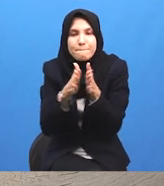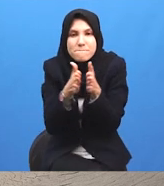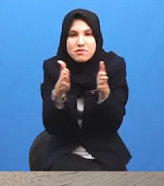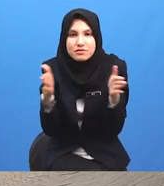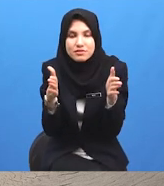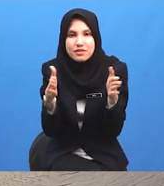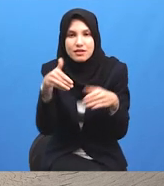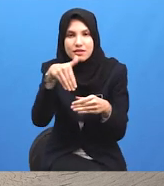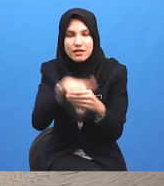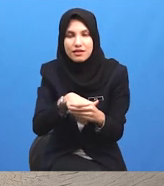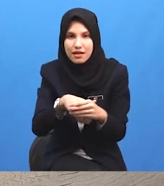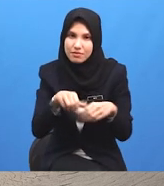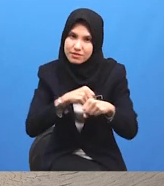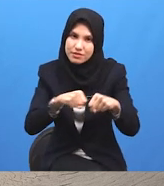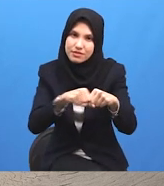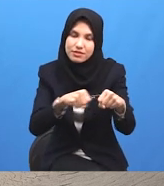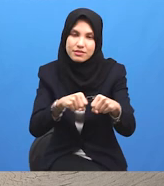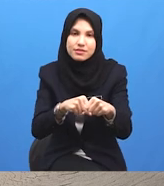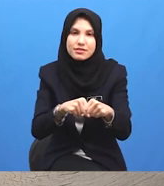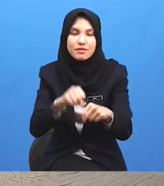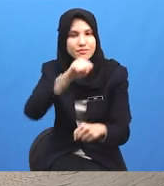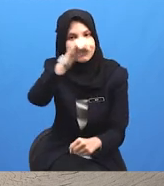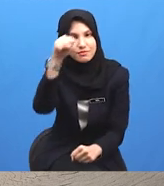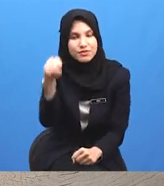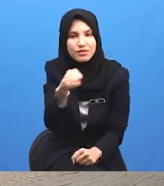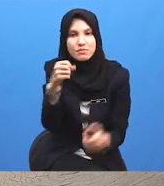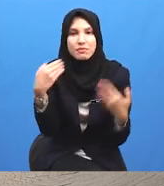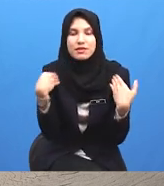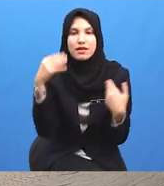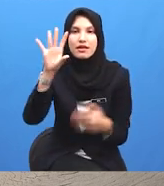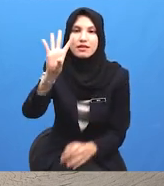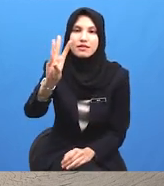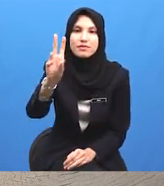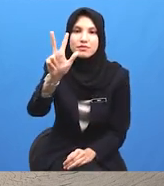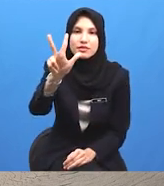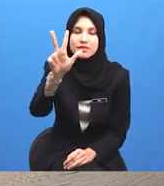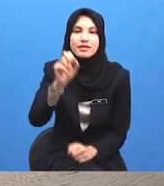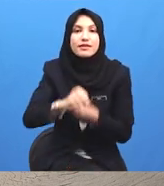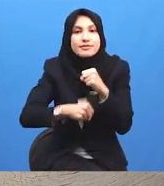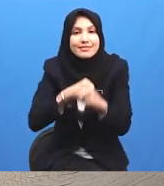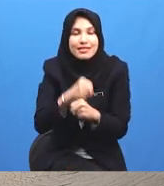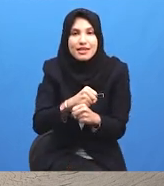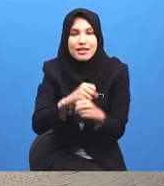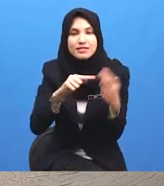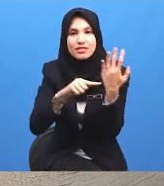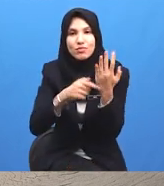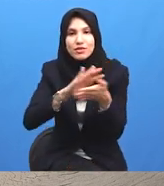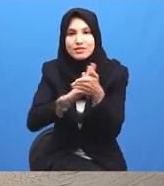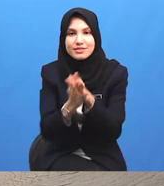suria ini, mempunyai 63 satelit semula jadi. Menakjubkan